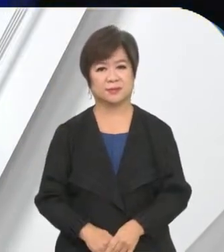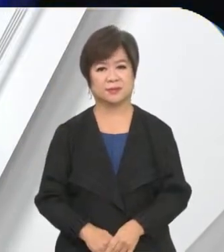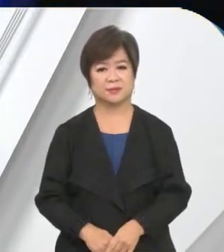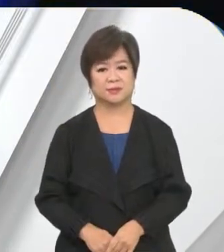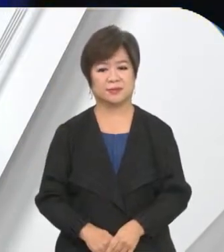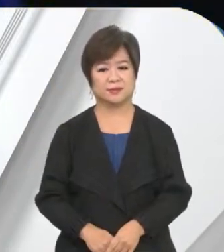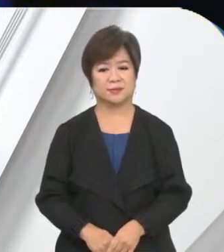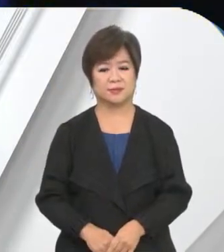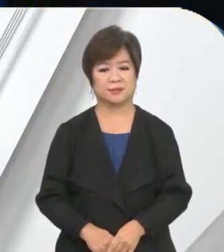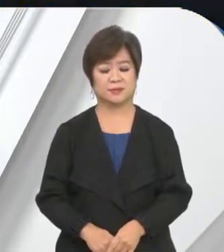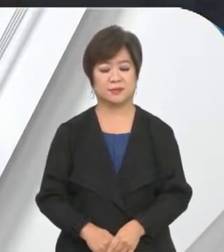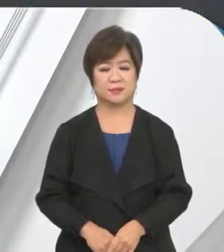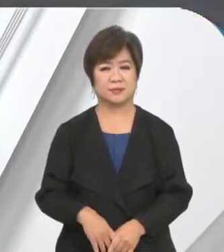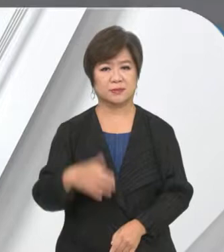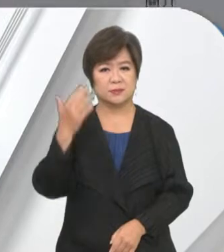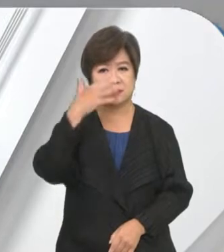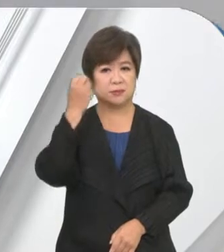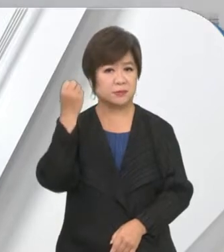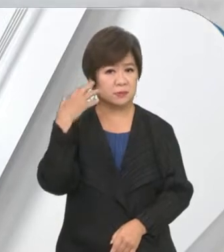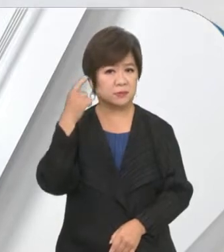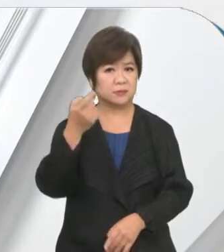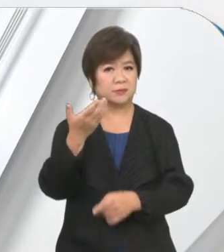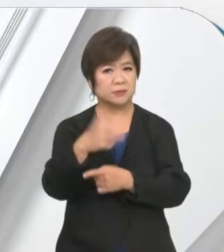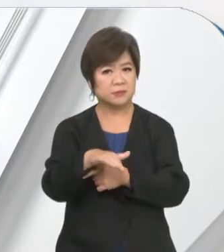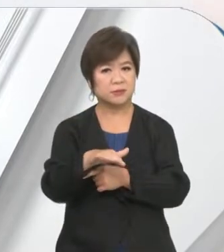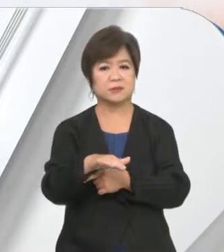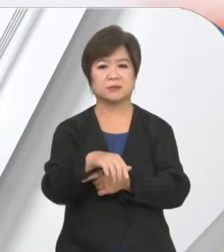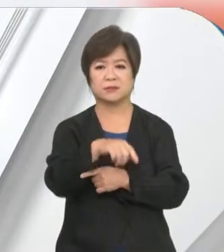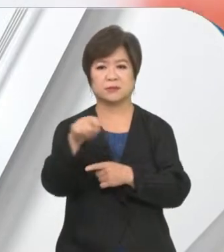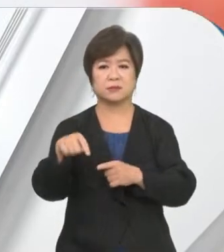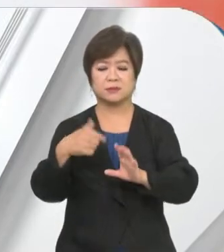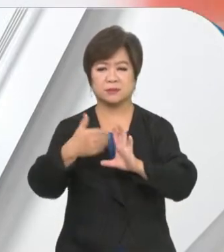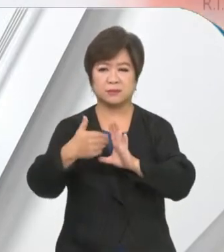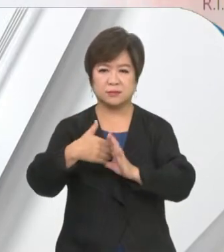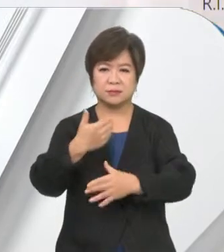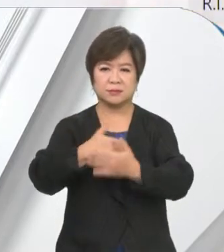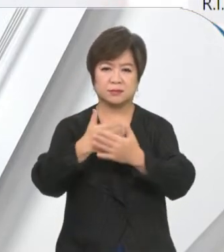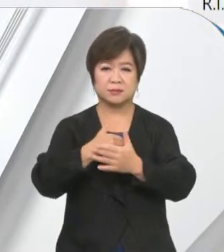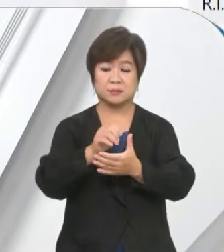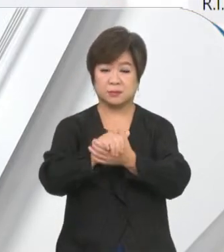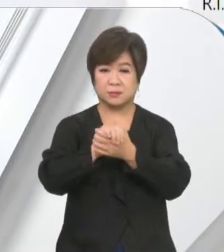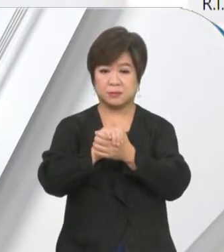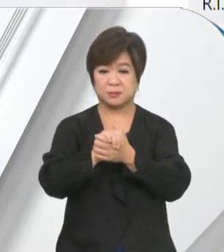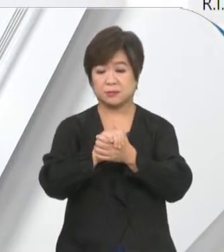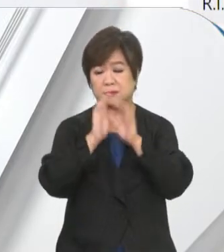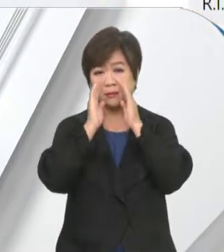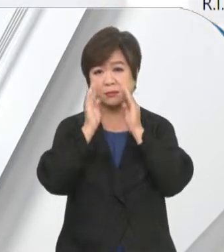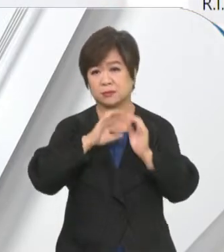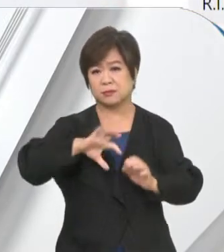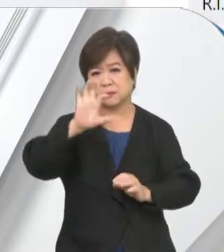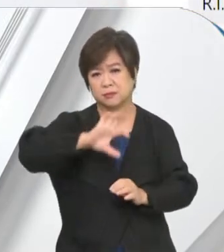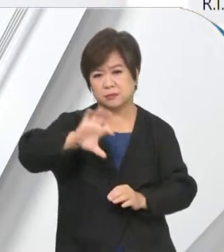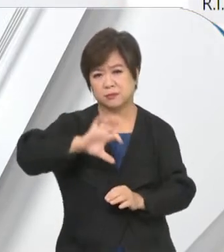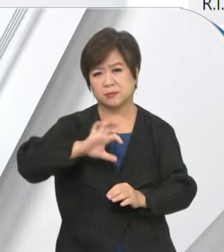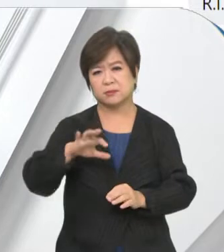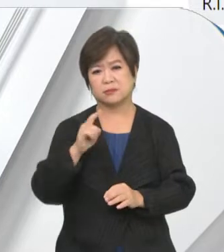大家第二高神的消息，当到演艺圈的好朋友同 fans 对于杨明书行发文章留言而投